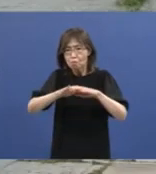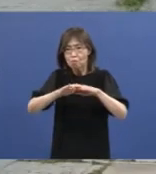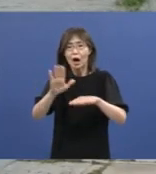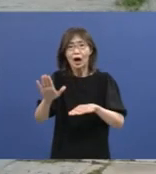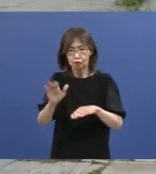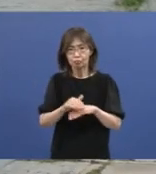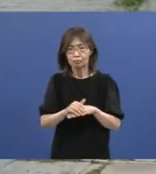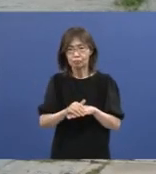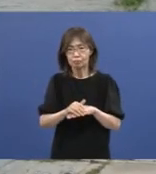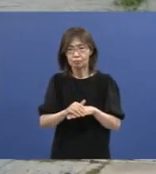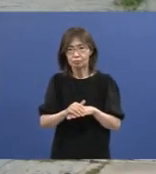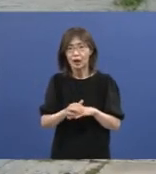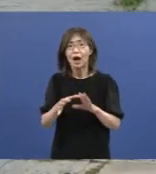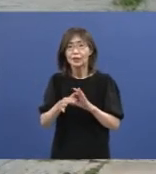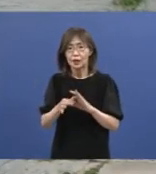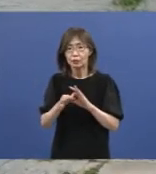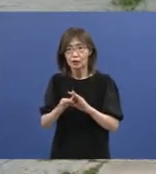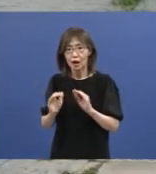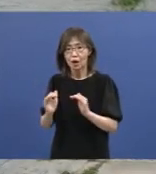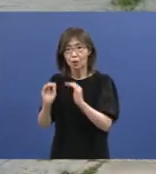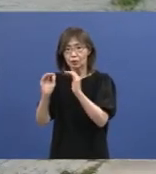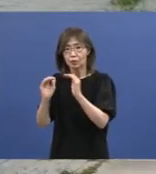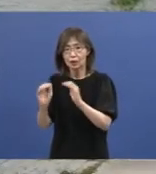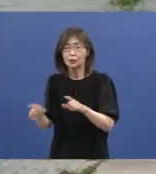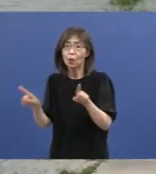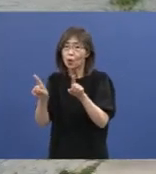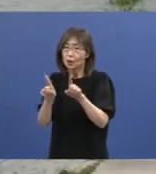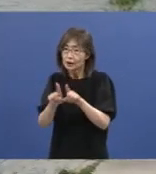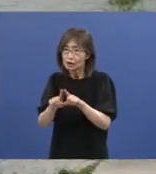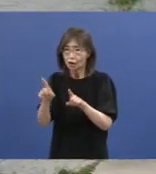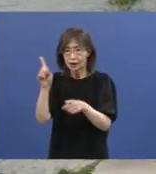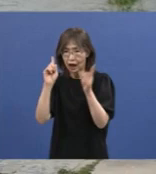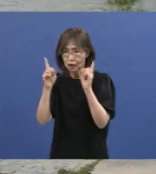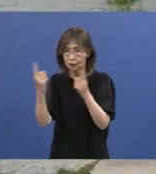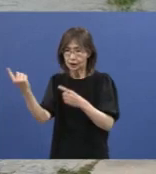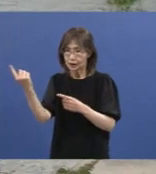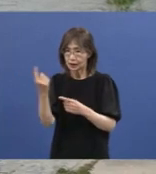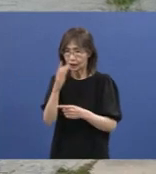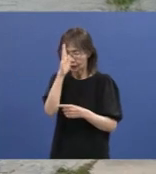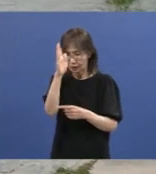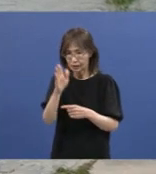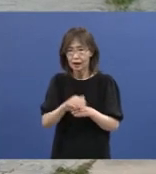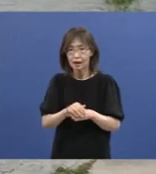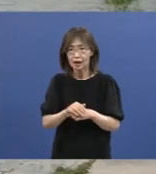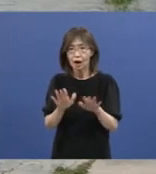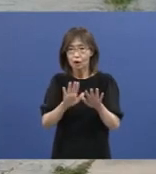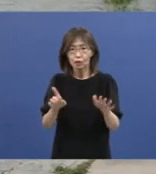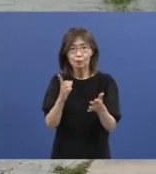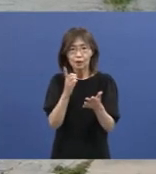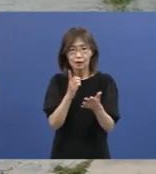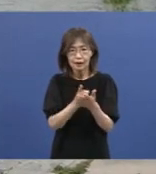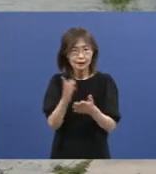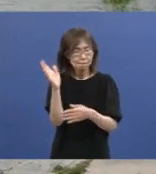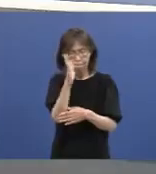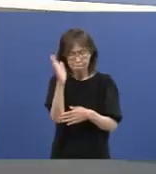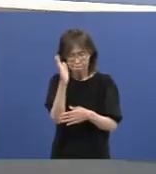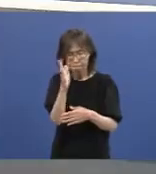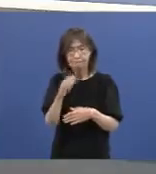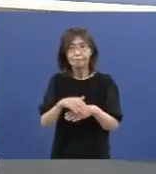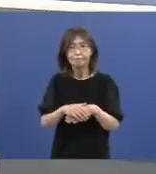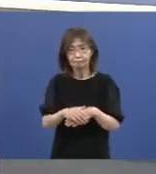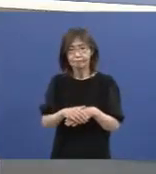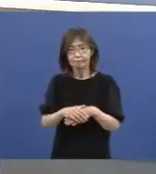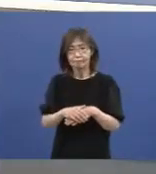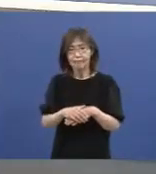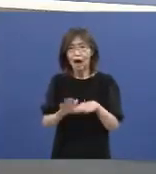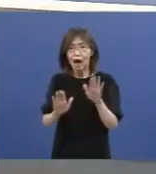っぱりね大人が一緒に子供に来てもらって、はい、子供だけで遊びに来ないようにしてほしいですね。状